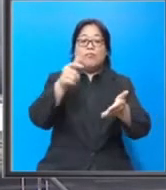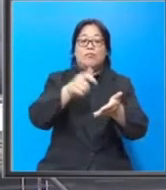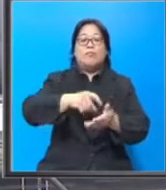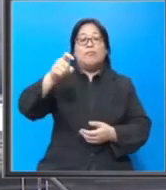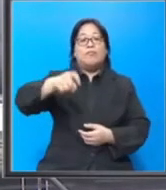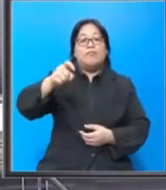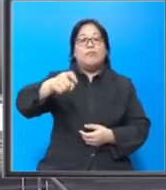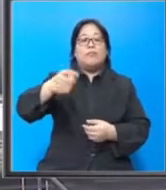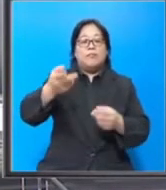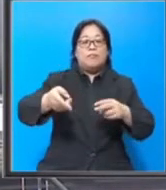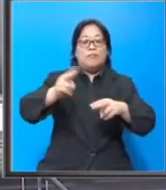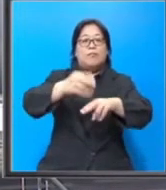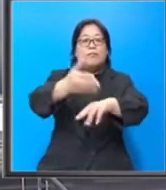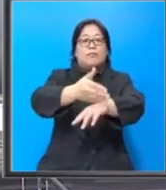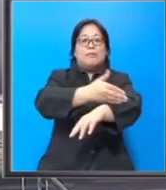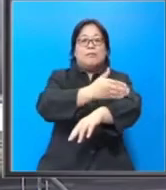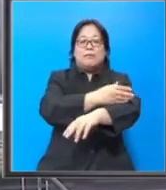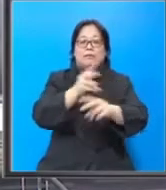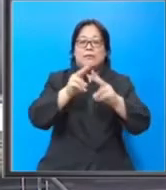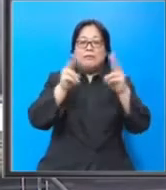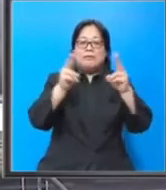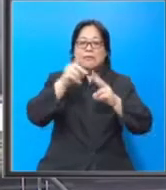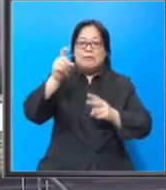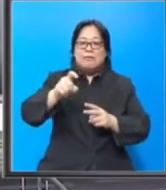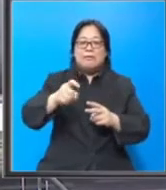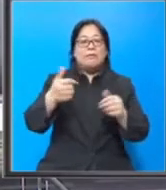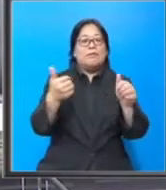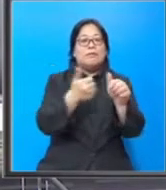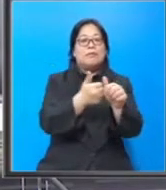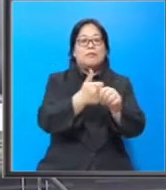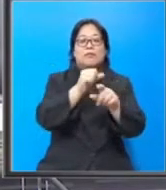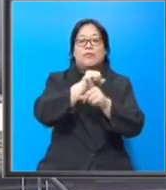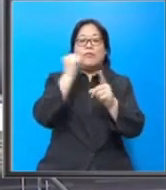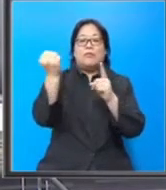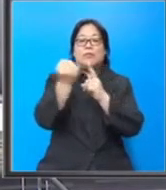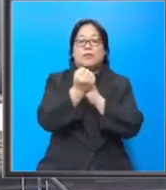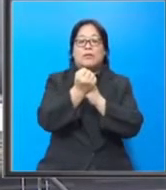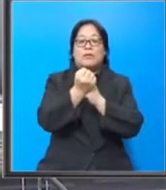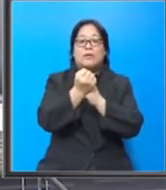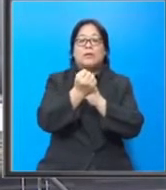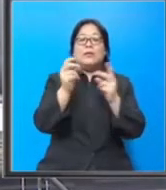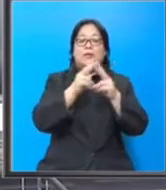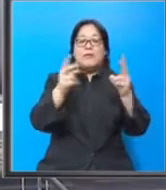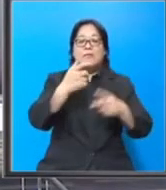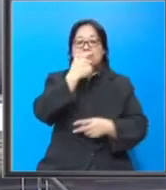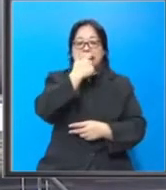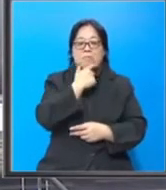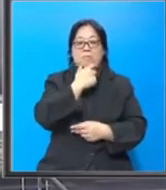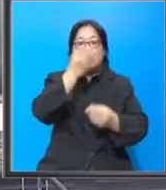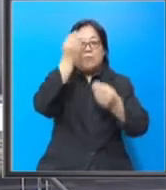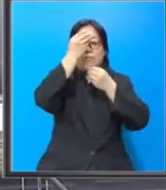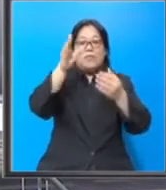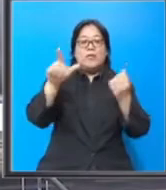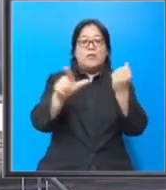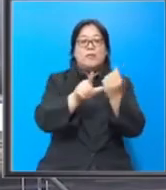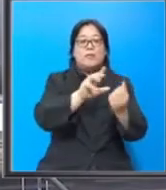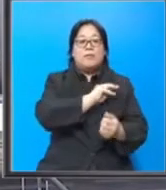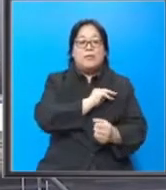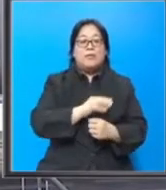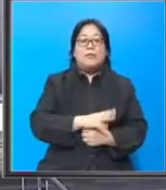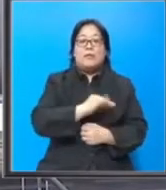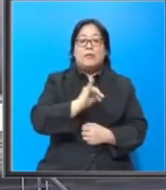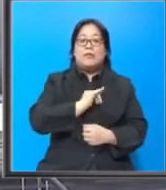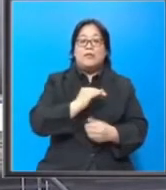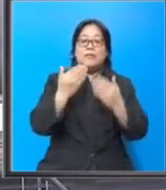memerlukan penambah baikan yang begitu ketara berdasarkan kepada situasi yang sangat menyedihkan untuk menemui Muhammad kepada Menteri